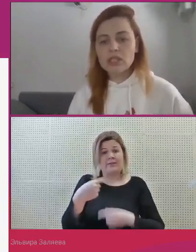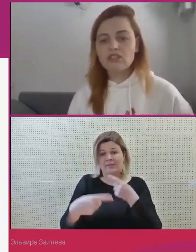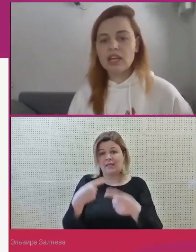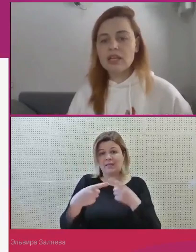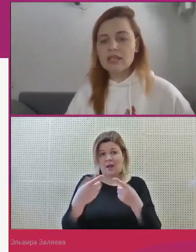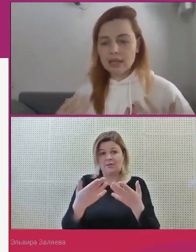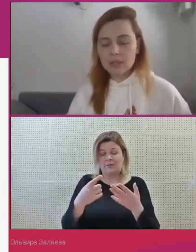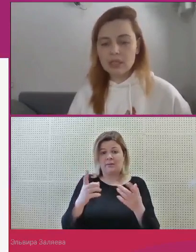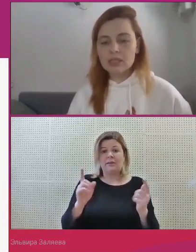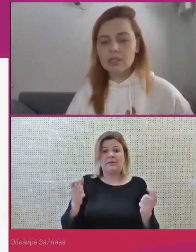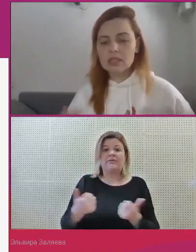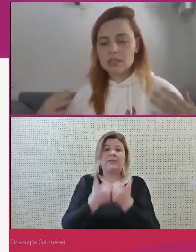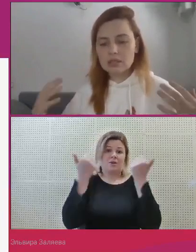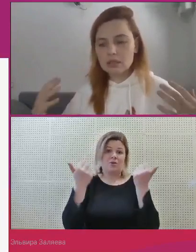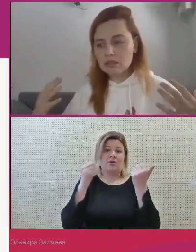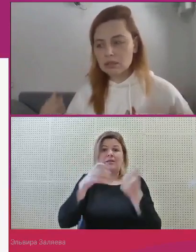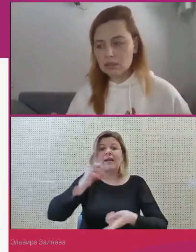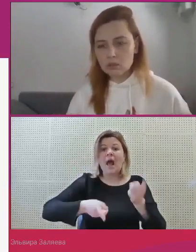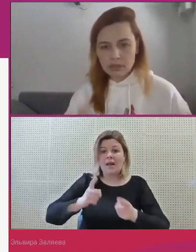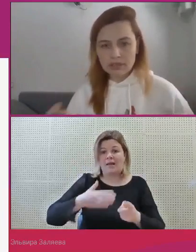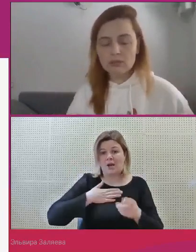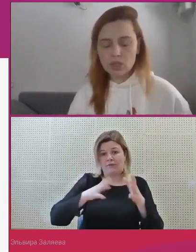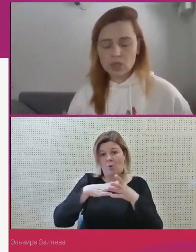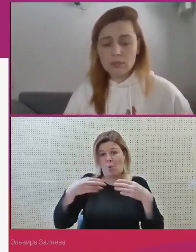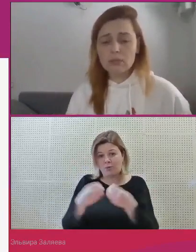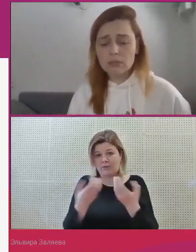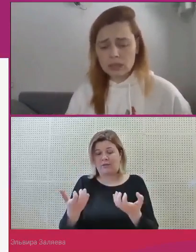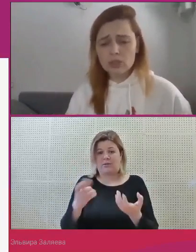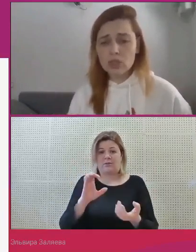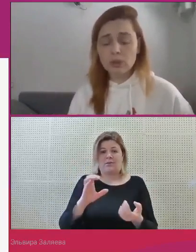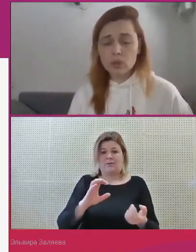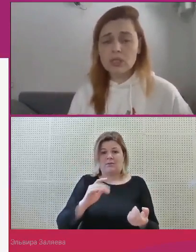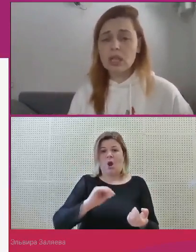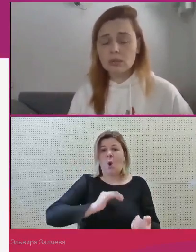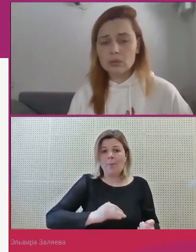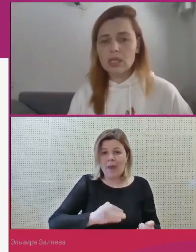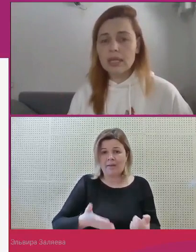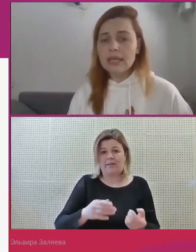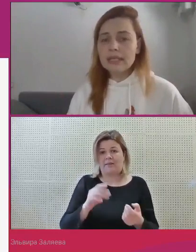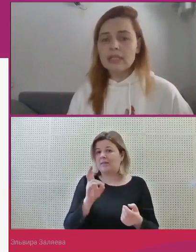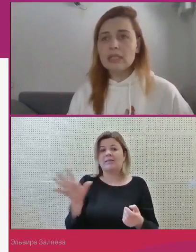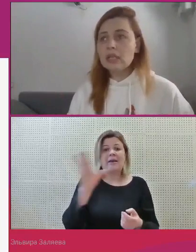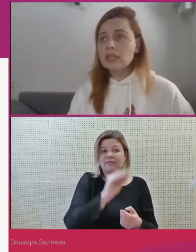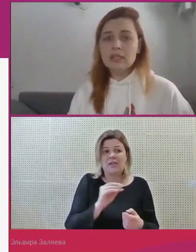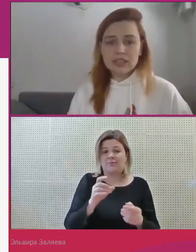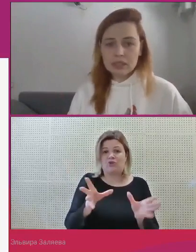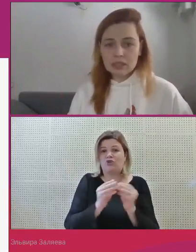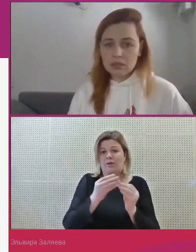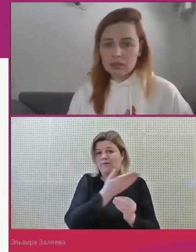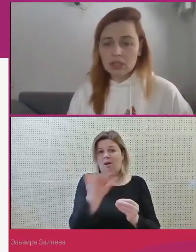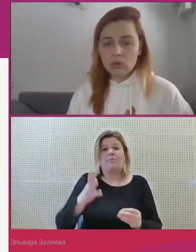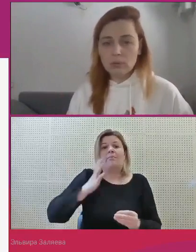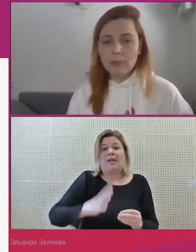нашего общества, да, с коммерцией, с, ну, со всем чем, тем, с чем придется столкнуться. И не